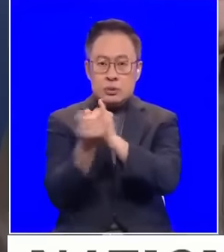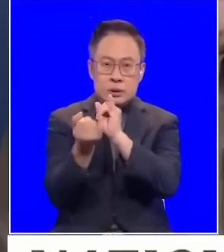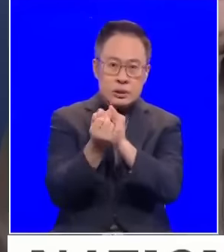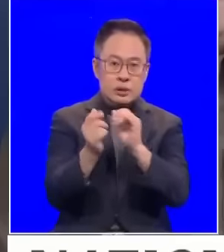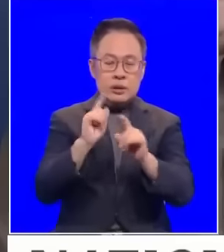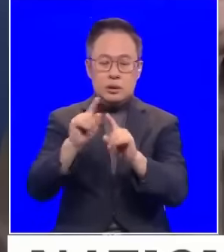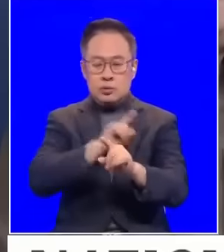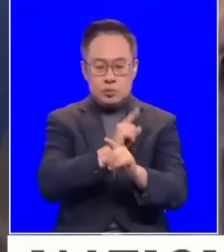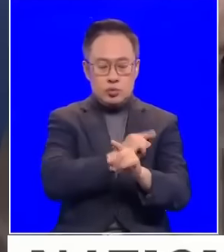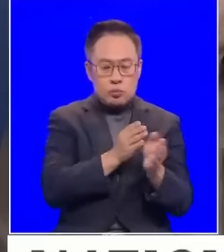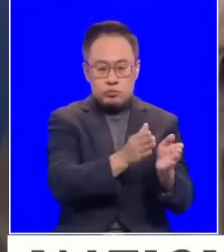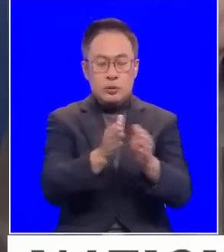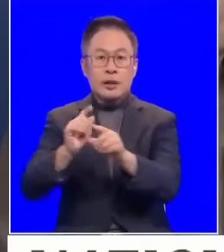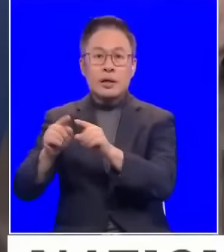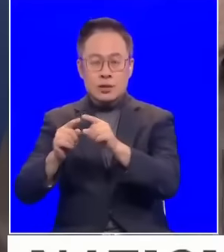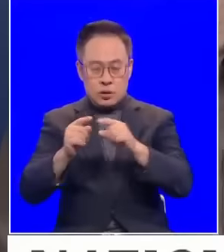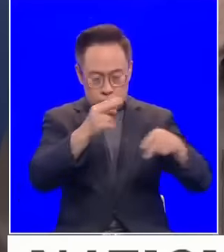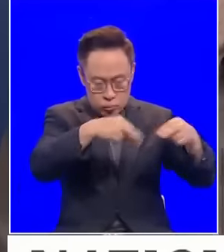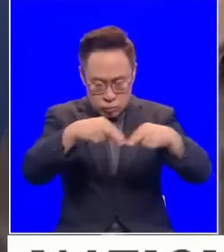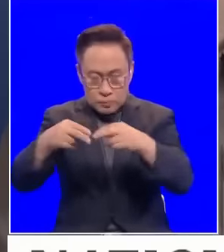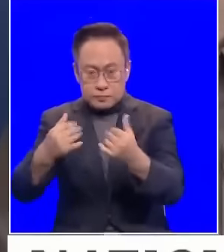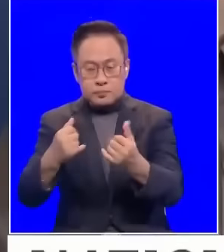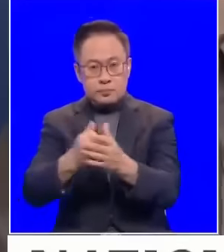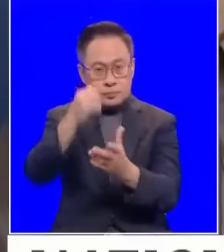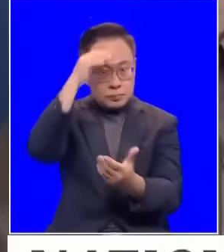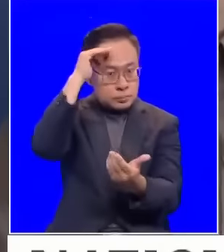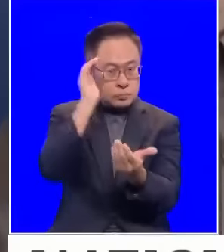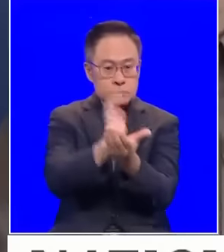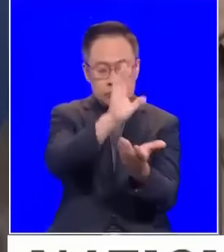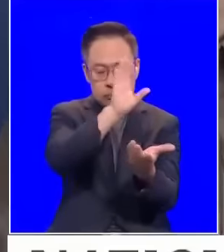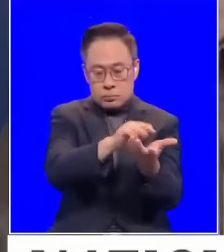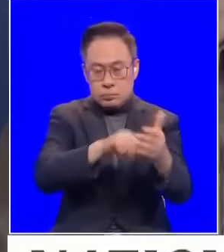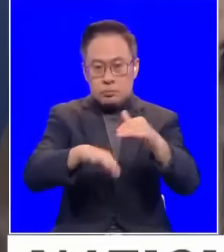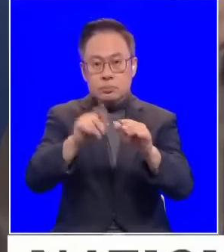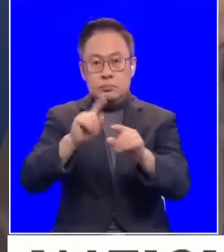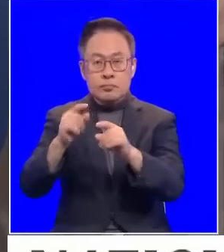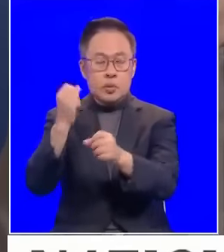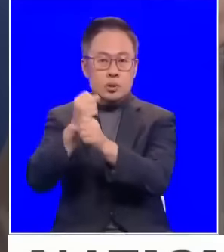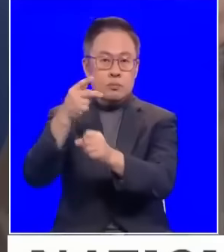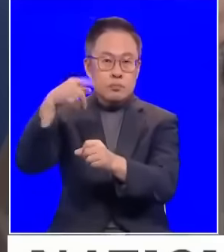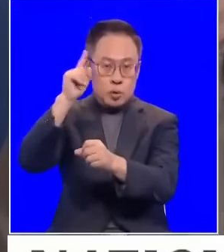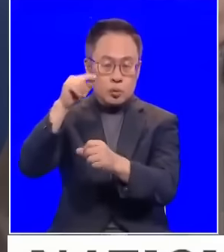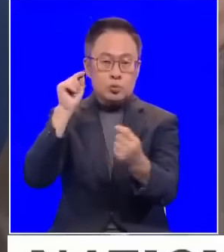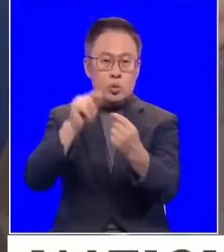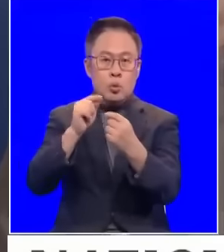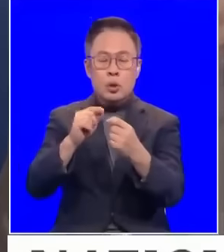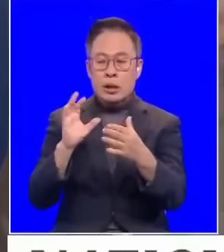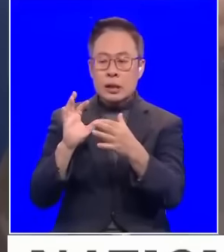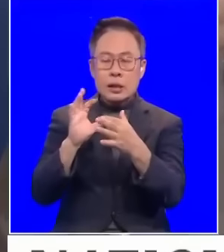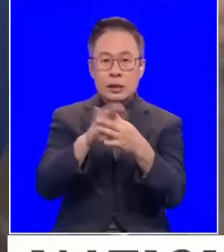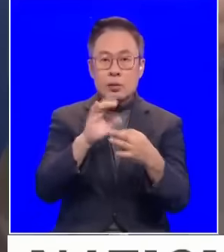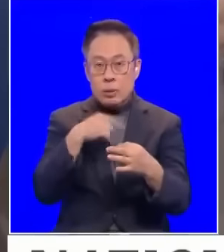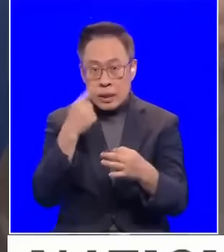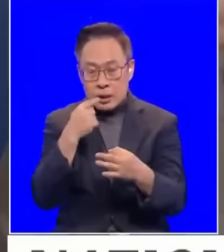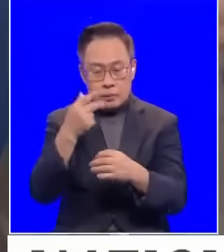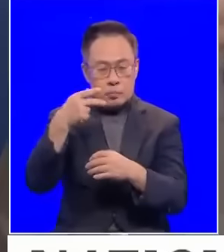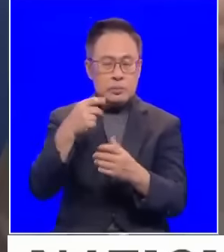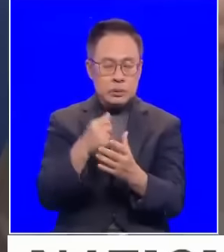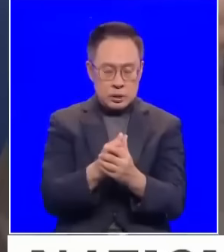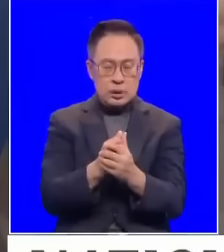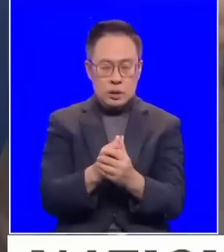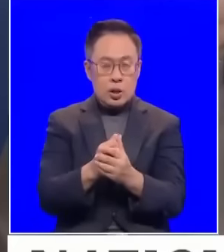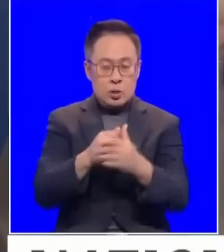องต้นนั้นจะมีการเก็บข้อมูลหลักฐานต่างๆที่เป็นประโยชน์ต่อคดีและหากเกี่ยวข้องกับใครหรือว่าหลักฐานไปถึงใครนั้นก็จ